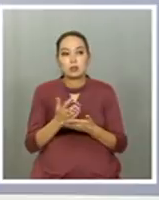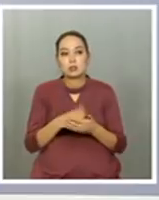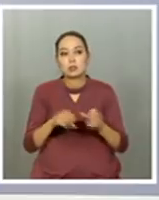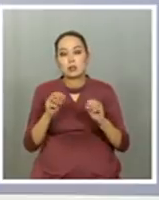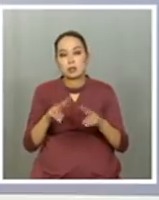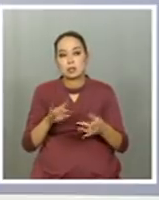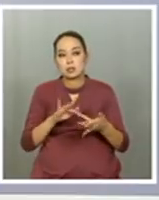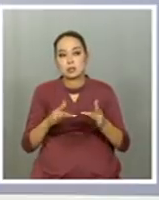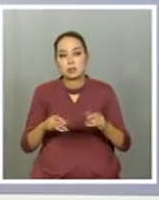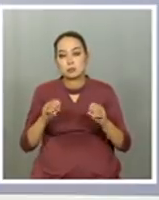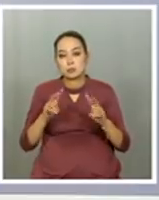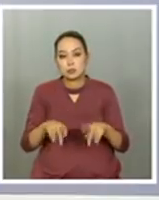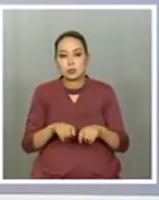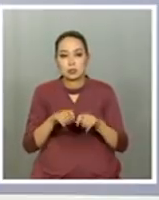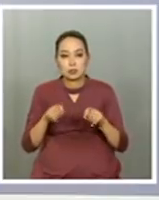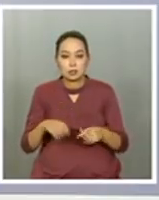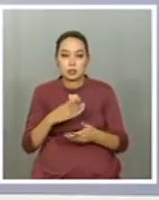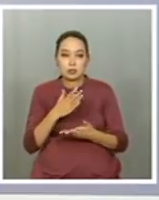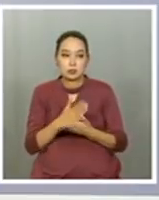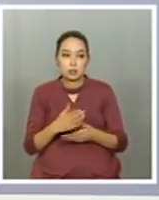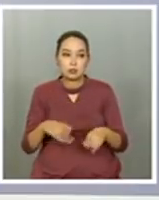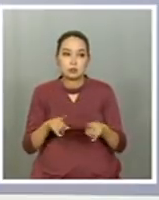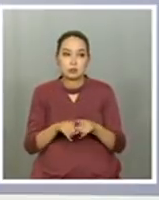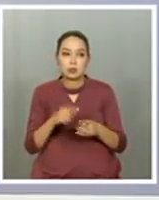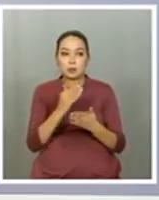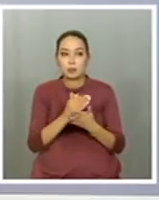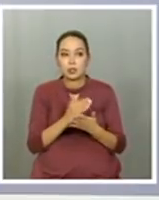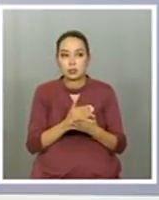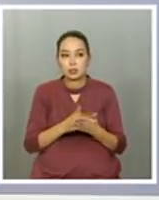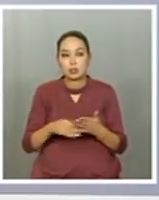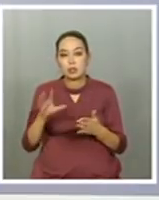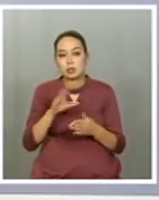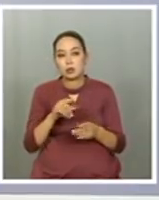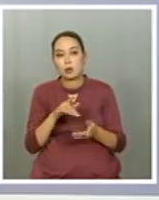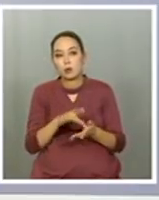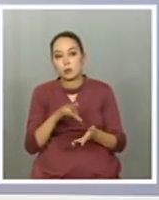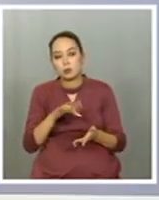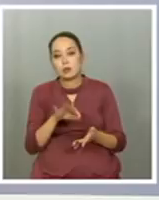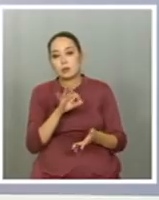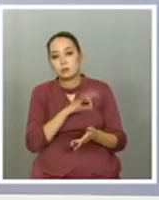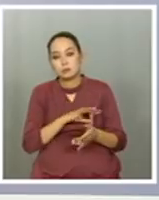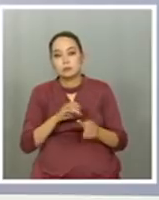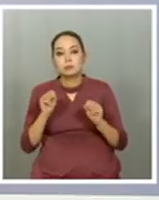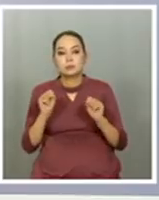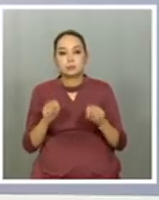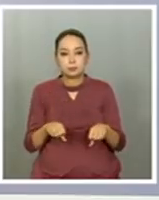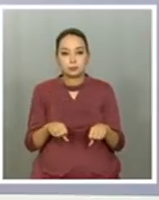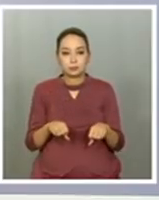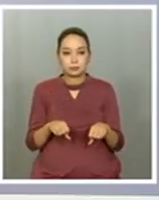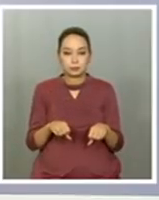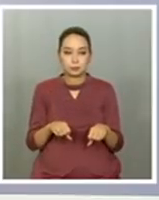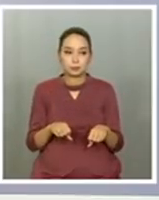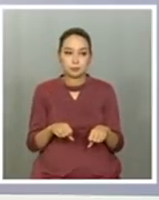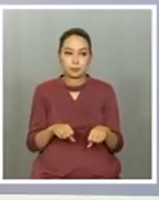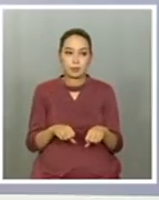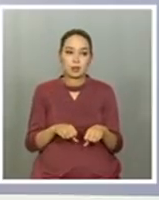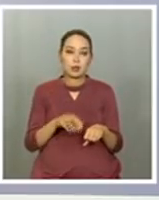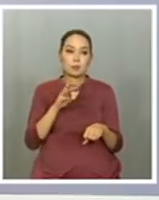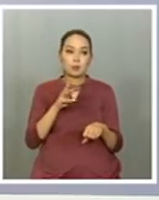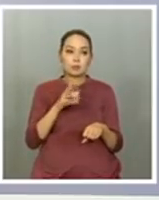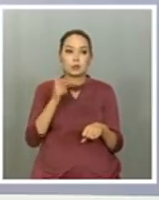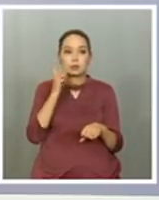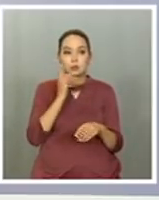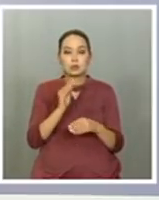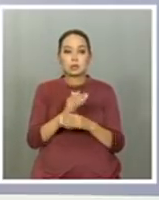қолданылады. Сондай-ақ, бағдарламаның кіріктірілген ортасы да қолданылуы мүмкін. Мобильді қосымша ағылшын